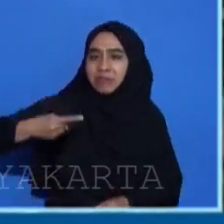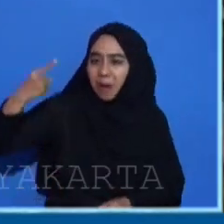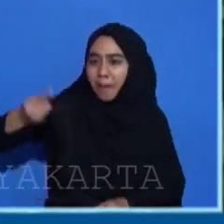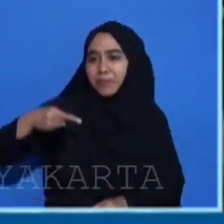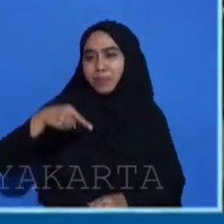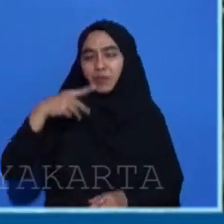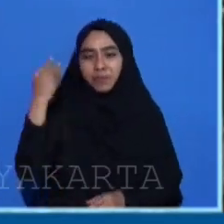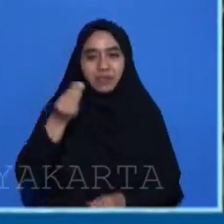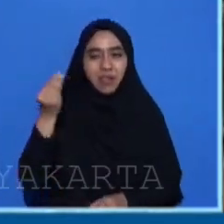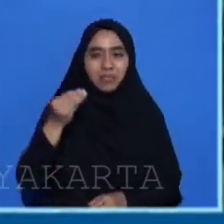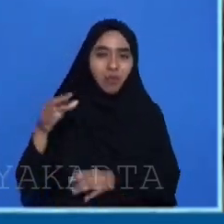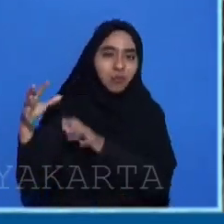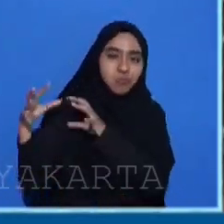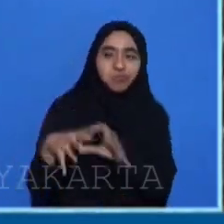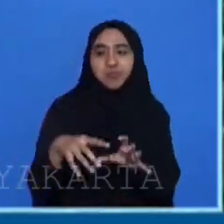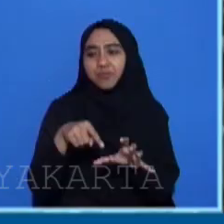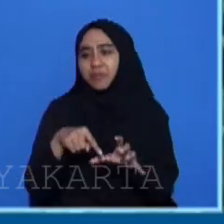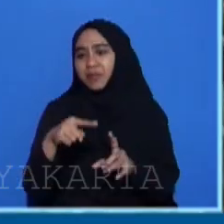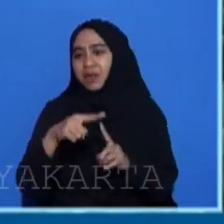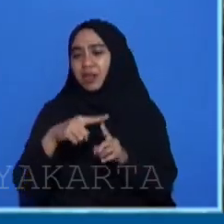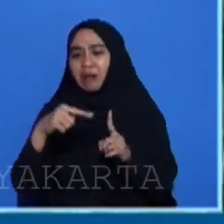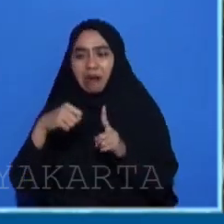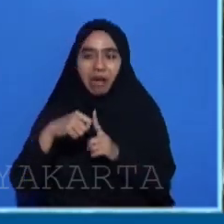rombongan TK monopati